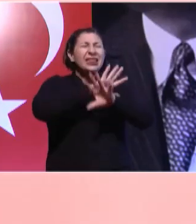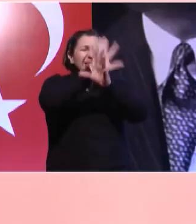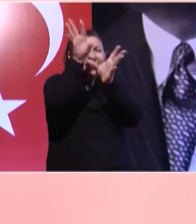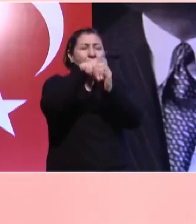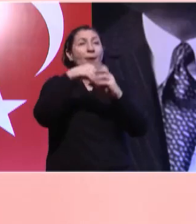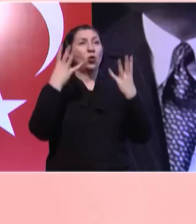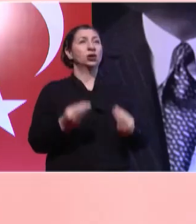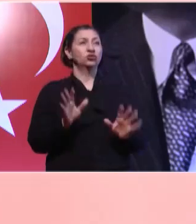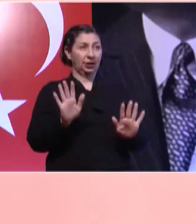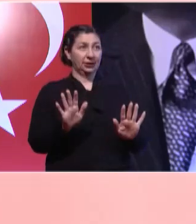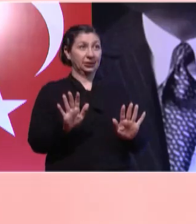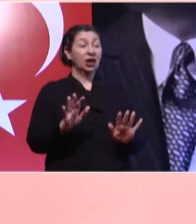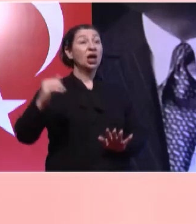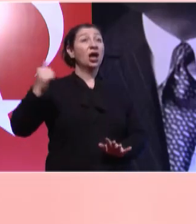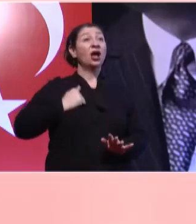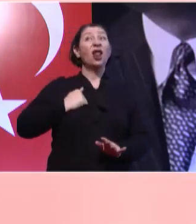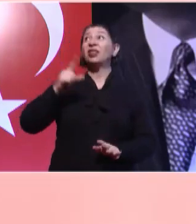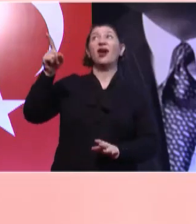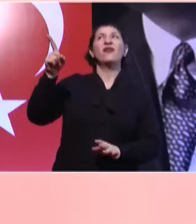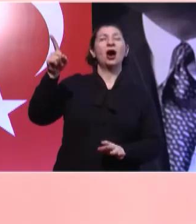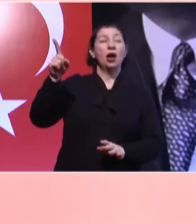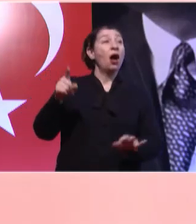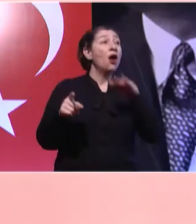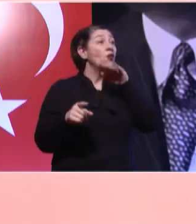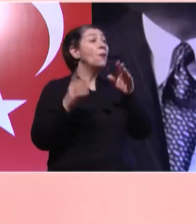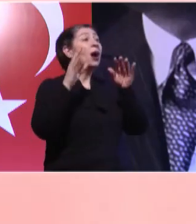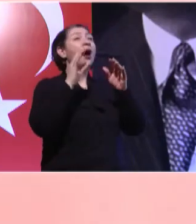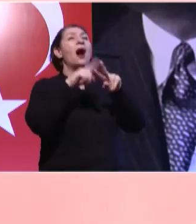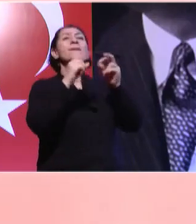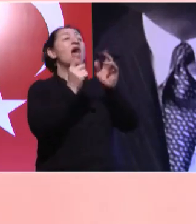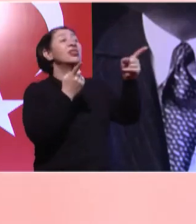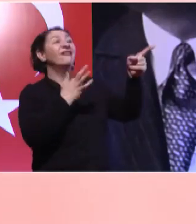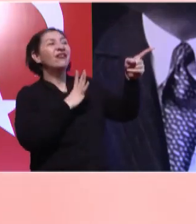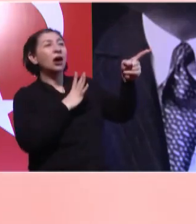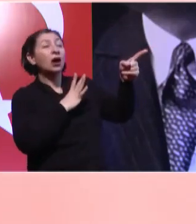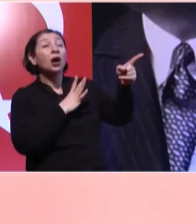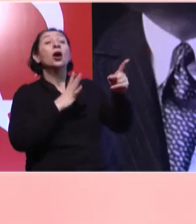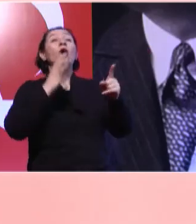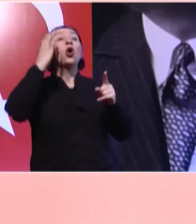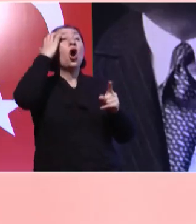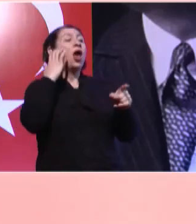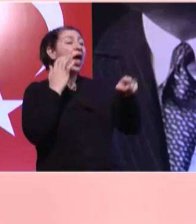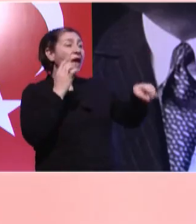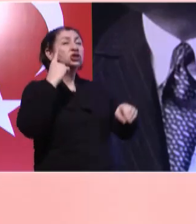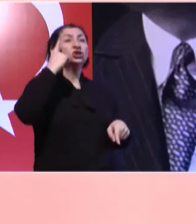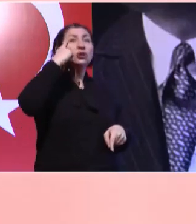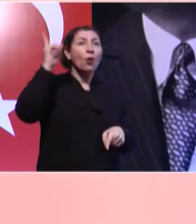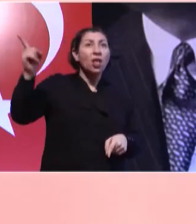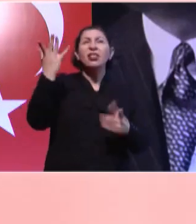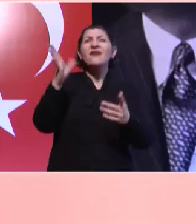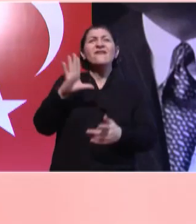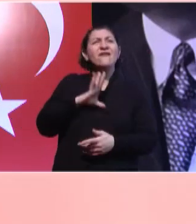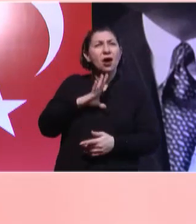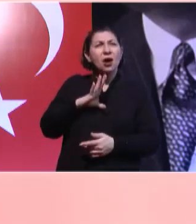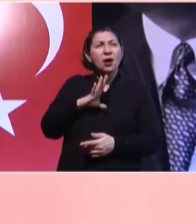getireceğiz. Kanada'da ne varsa, Avrupa Birliği'nde ne varsa, Güney Kore'de, Japonya'da ne varsa,